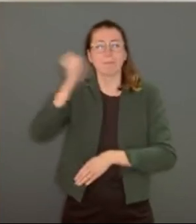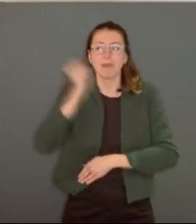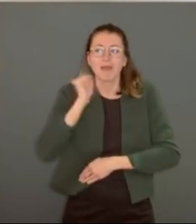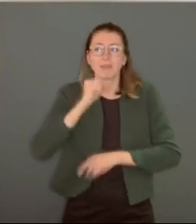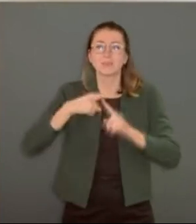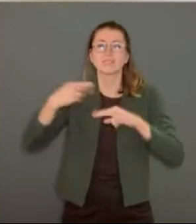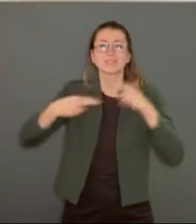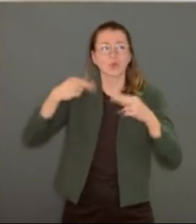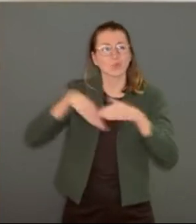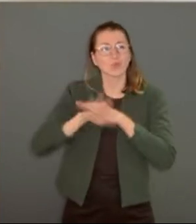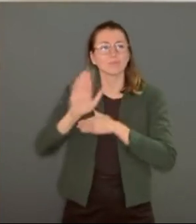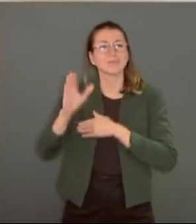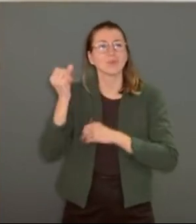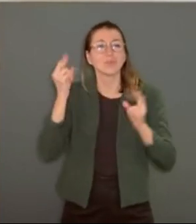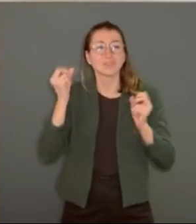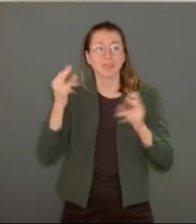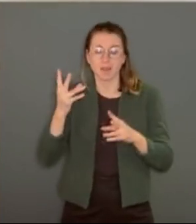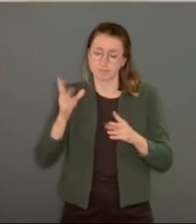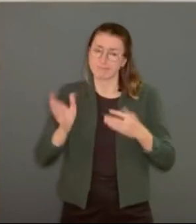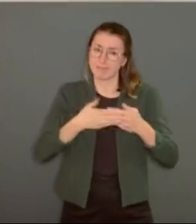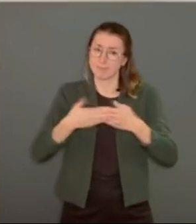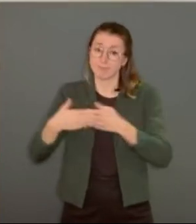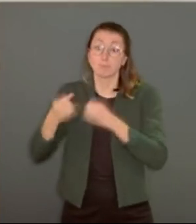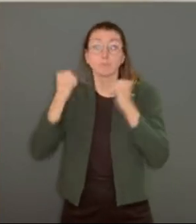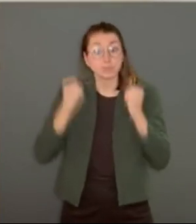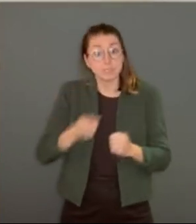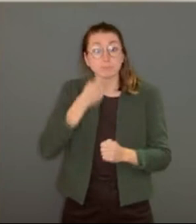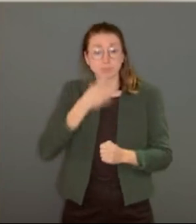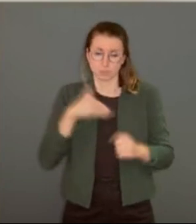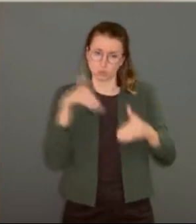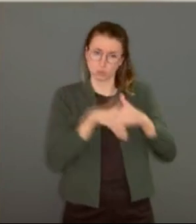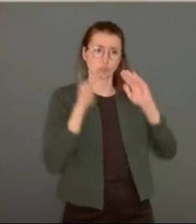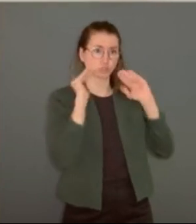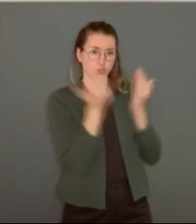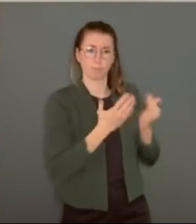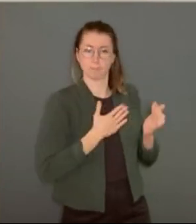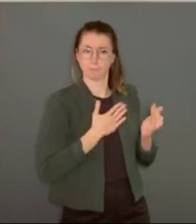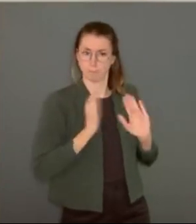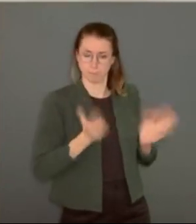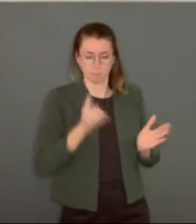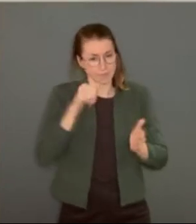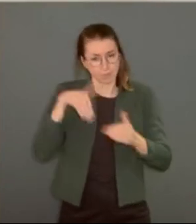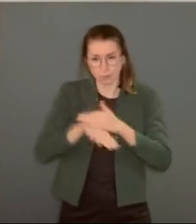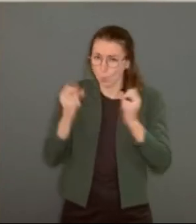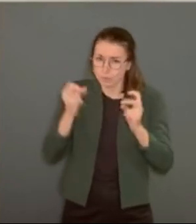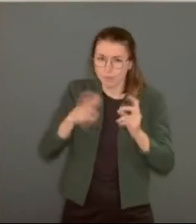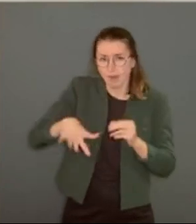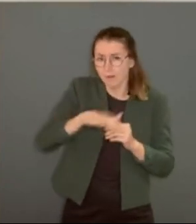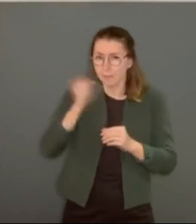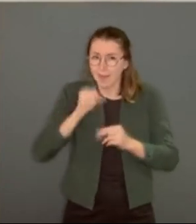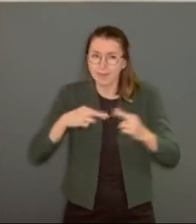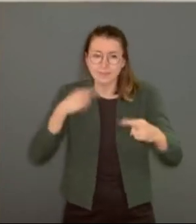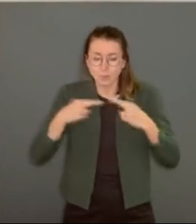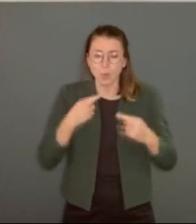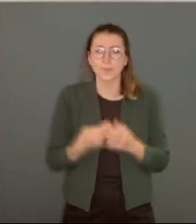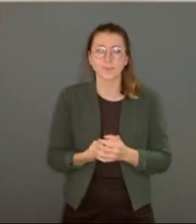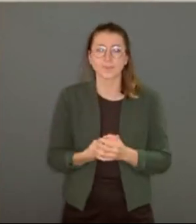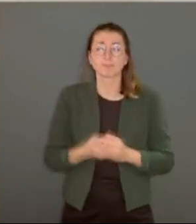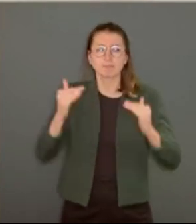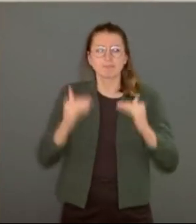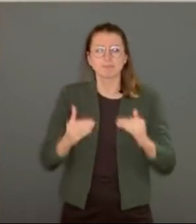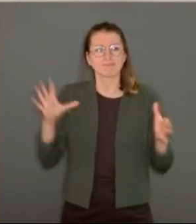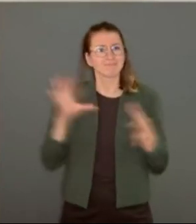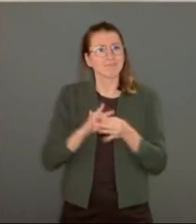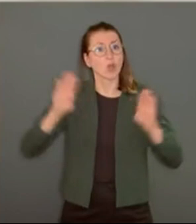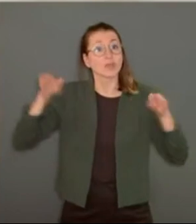repas doivent être uniquement pris en chambre. Dans les funérailles, seront limités à un